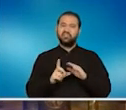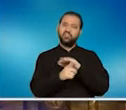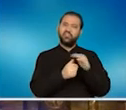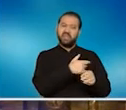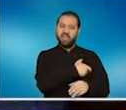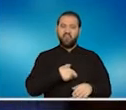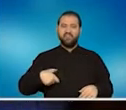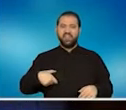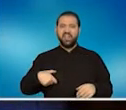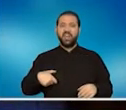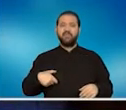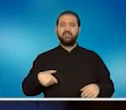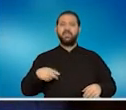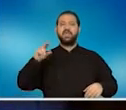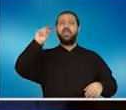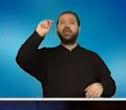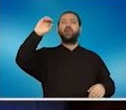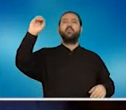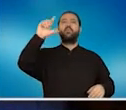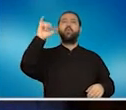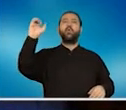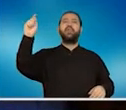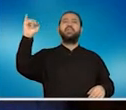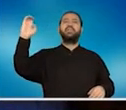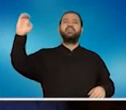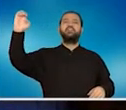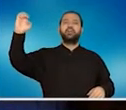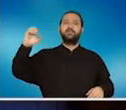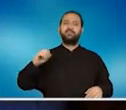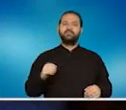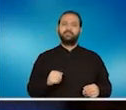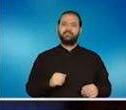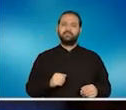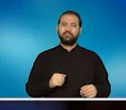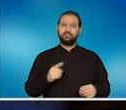acuzele politice, Hitchens, un